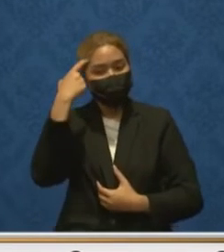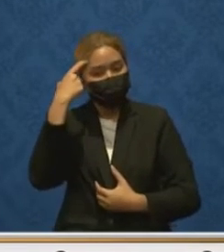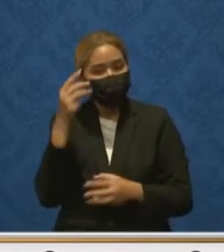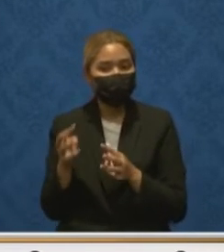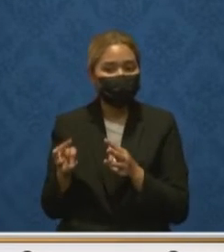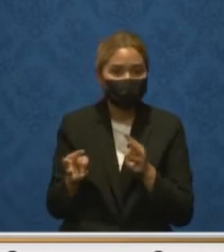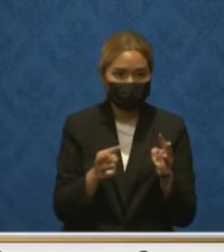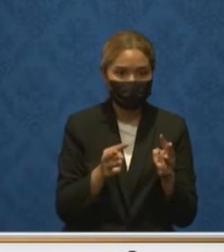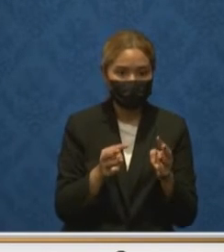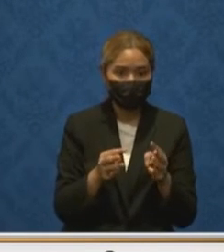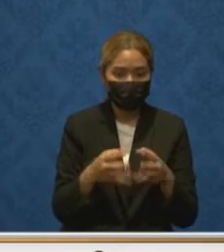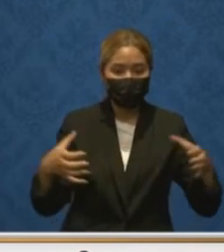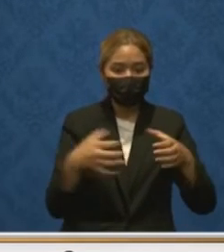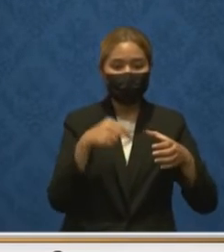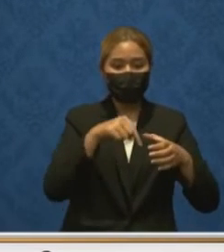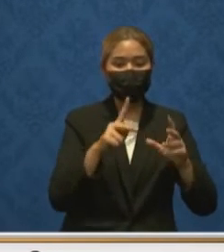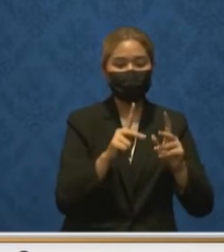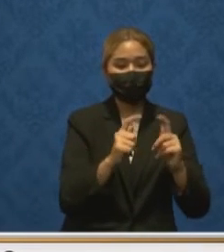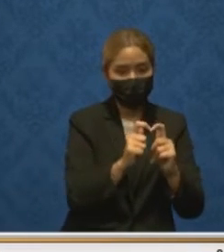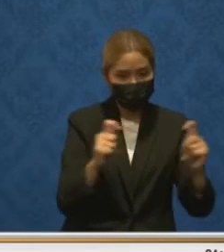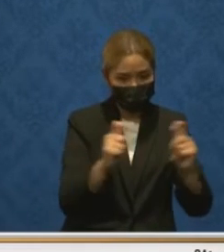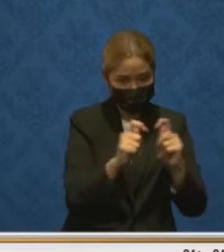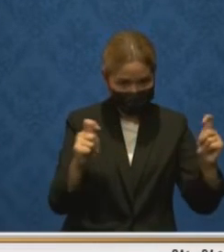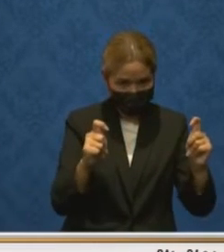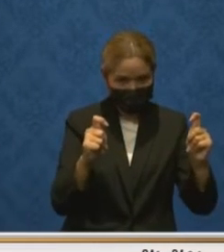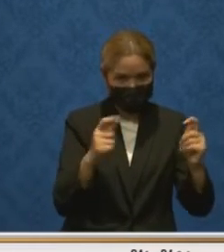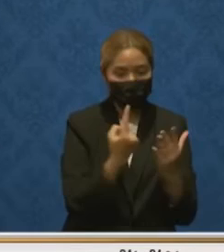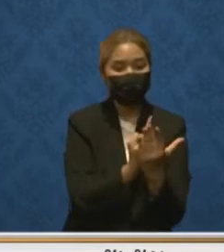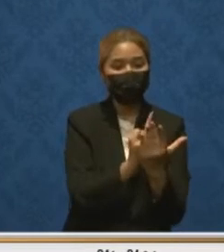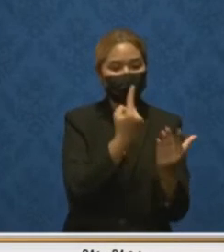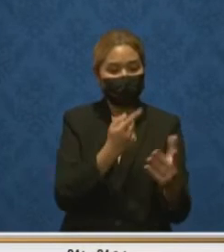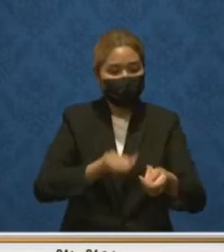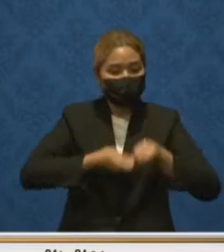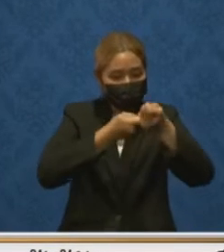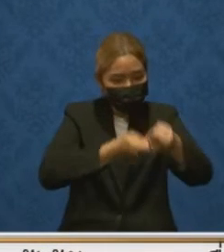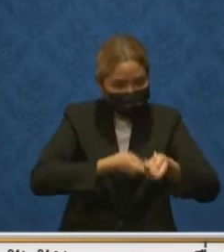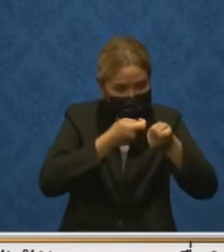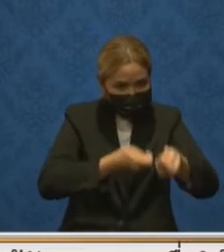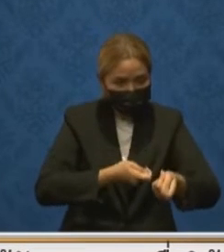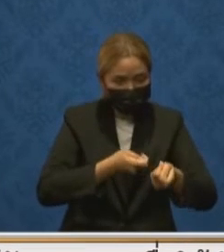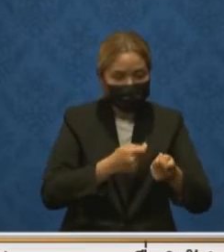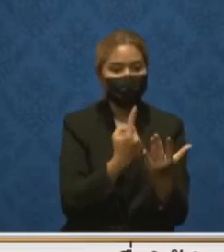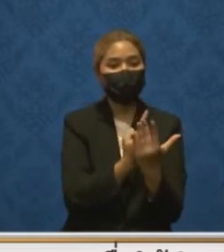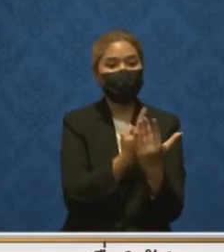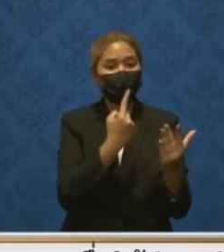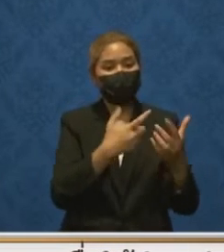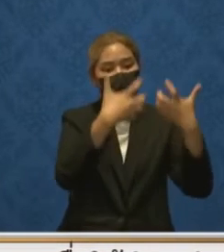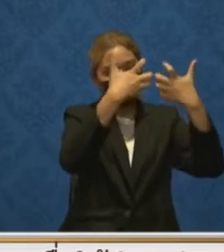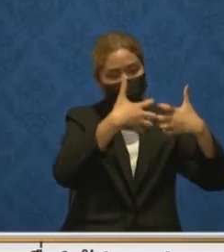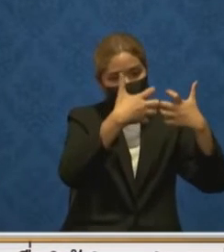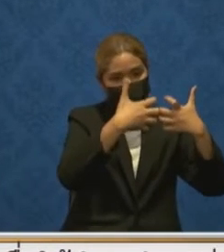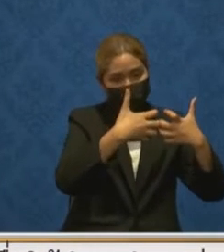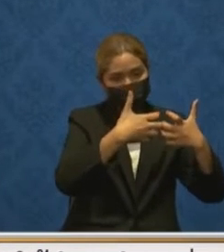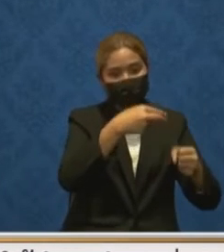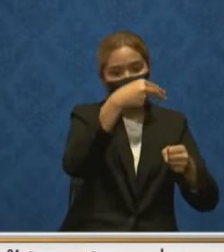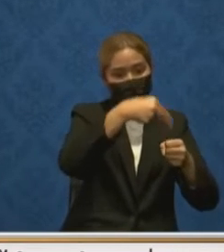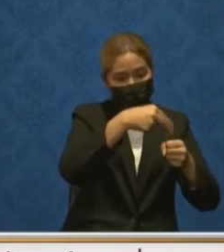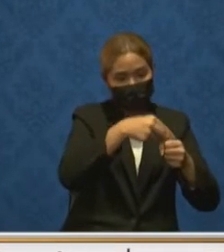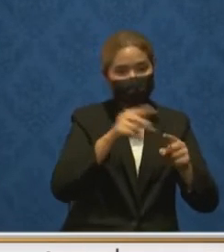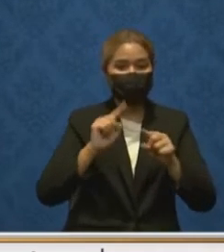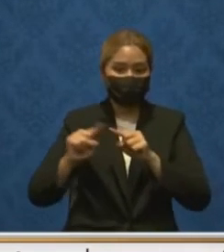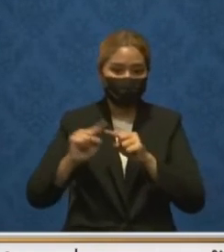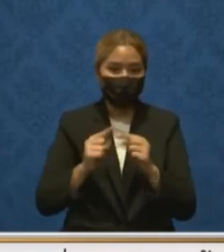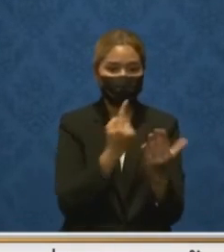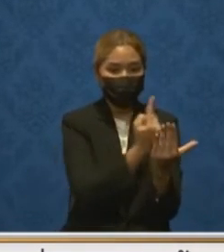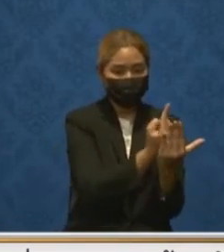กรรมการขึนมาชุดหนึ่งมีตัวแทนเกษตรกรตัแทนโงสกัดตัแทนโรงกลนน้มรีไลคือที่ผลิต